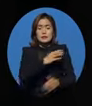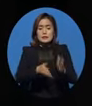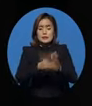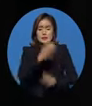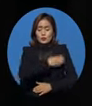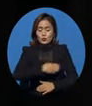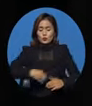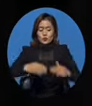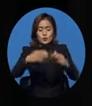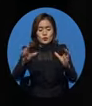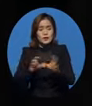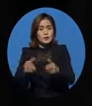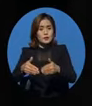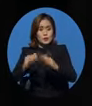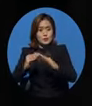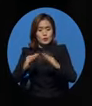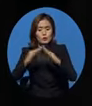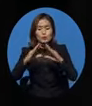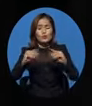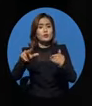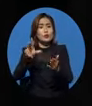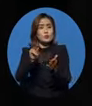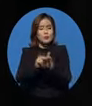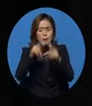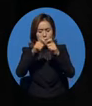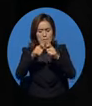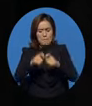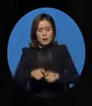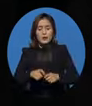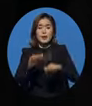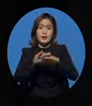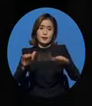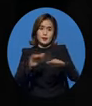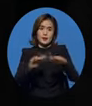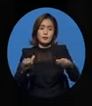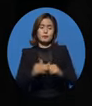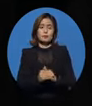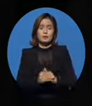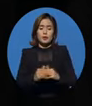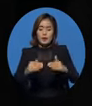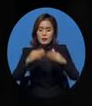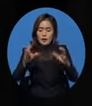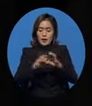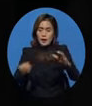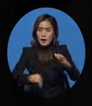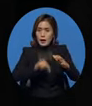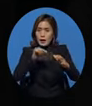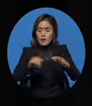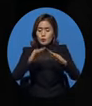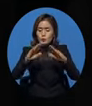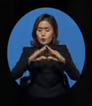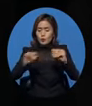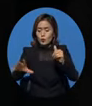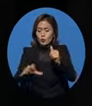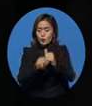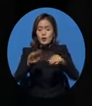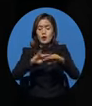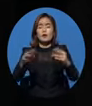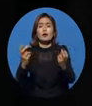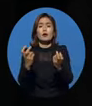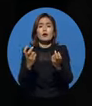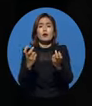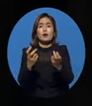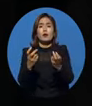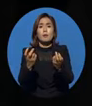을 신설 하겠읍니다 부동산 문제는 디테일하게 잡아 내겠습니다 당내 부동산 종합대책 기구를 설치해서